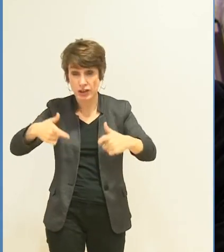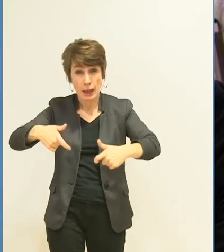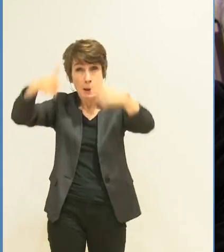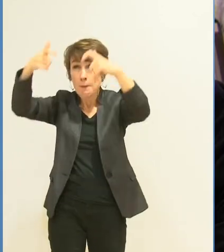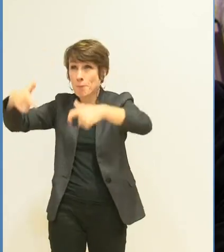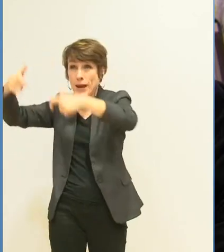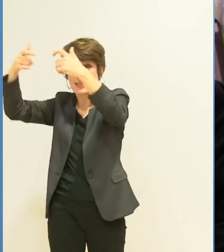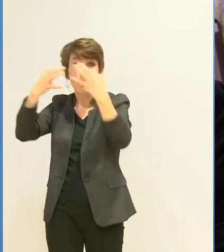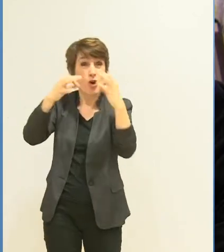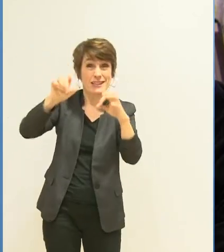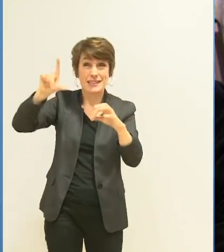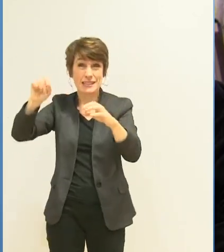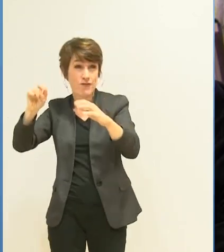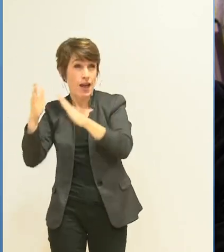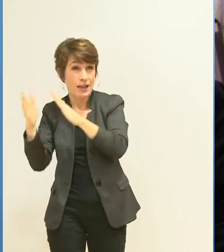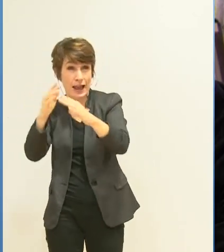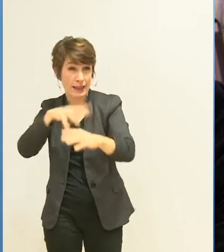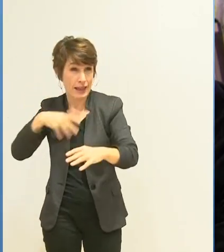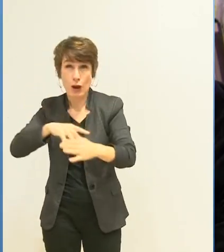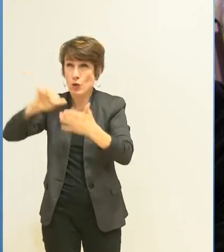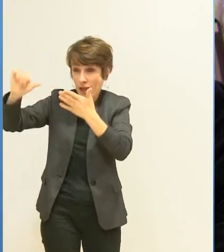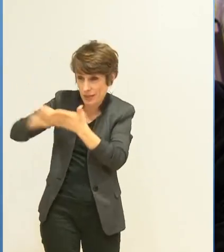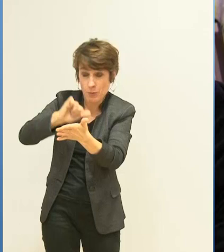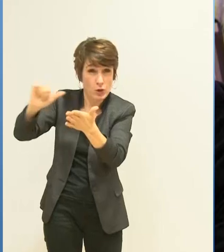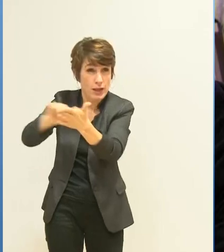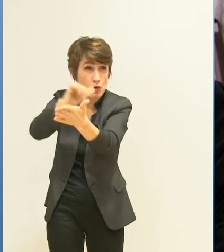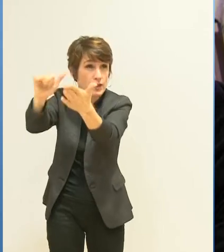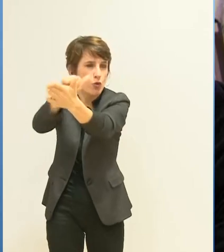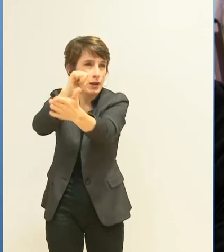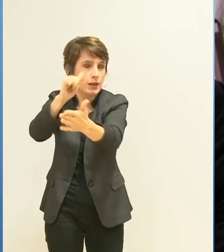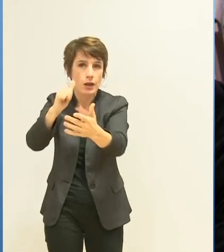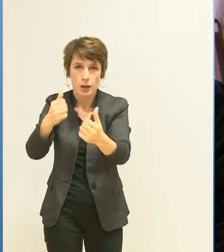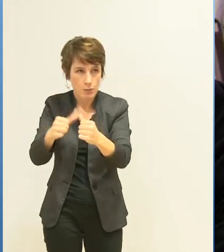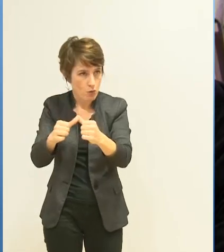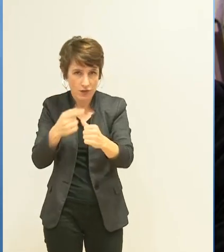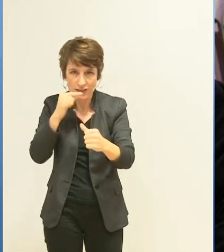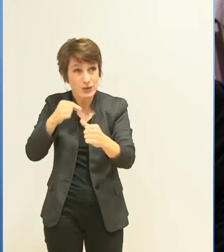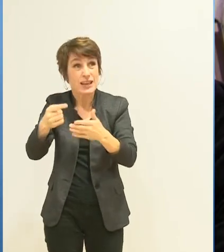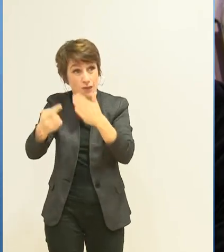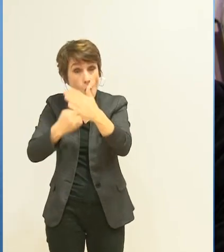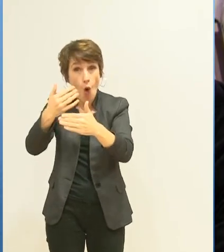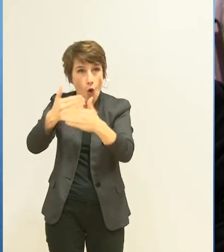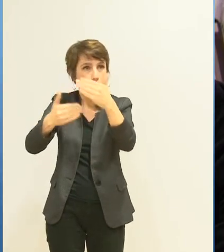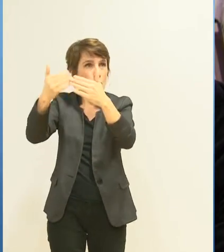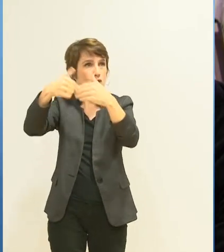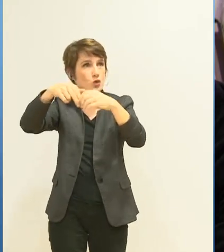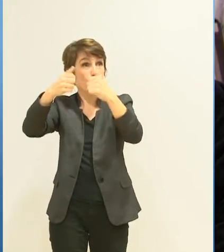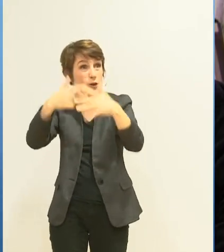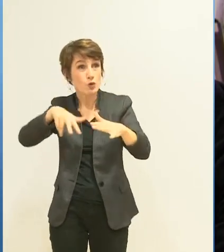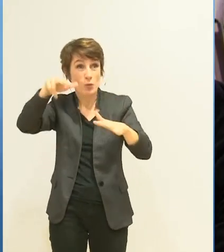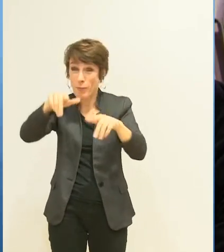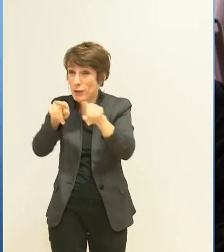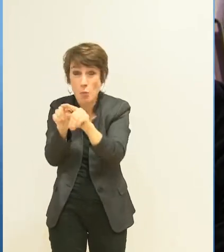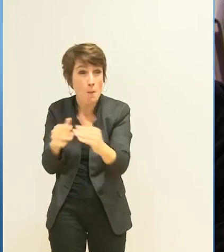une telle échelle poserait à minima la question de la reconstruction d'un volume équivalent de logements sur le territoire de la